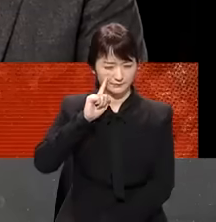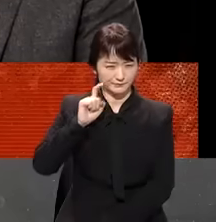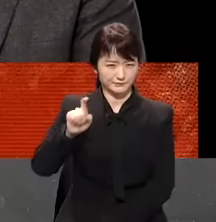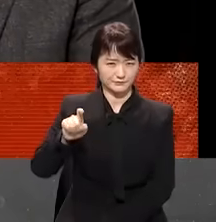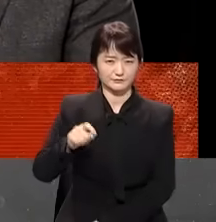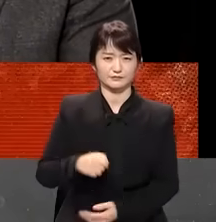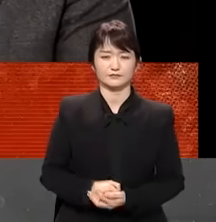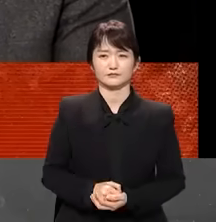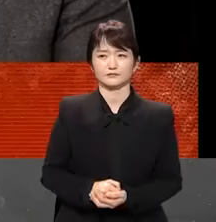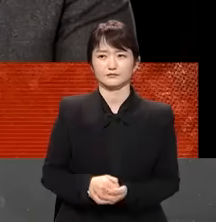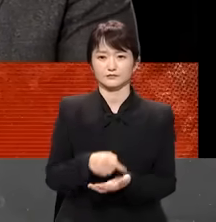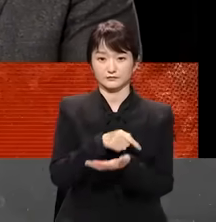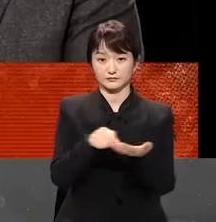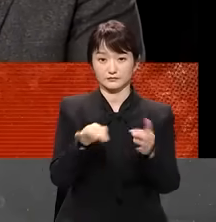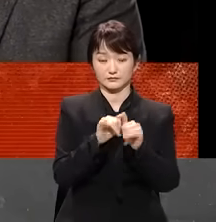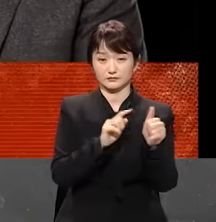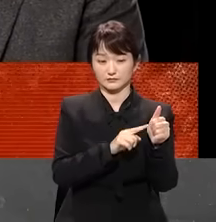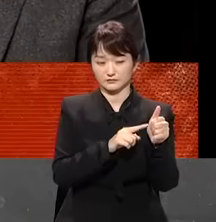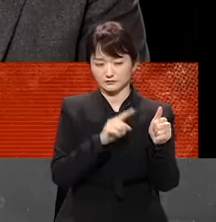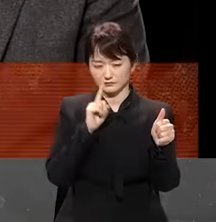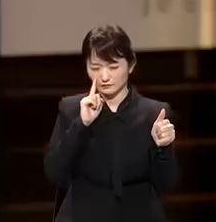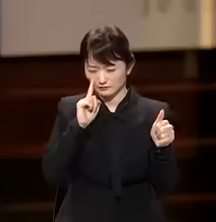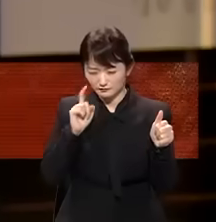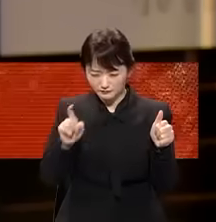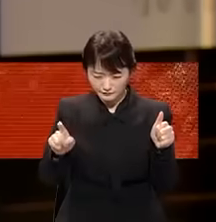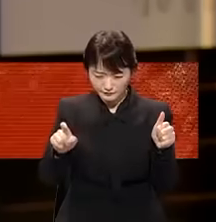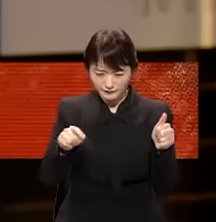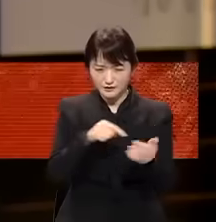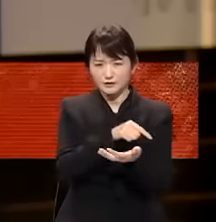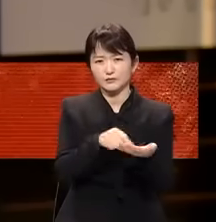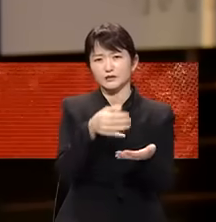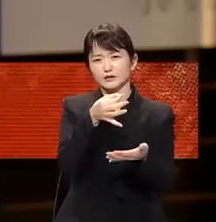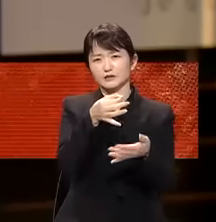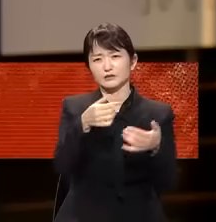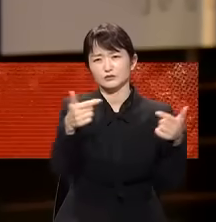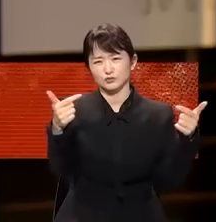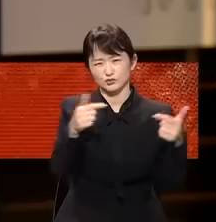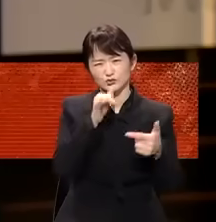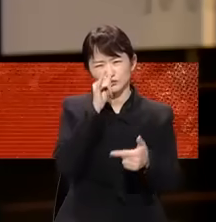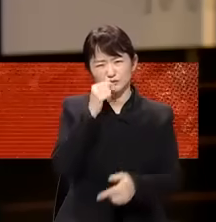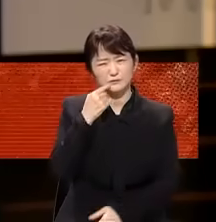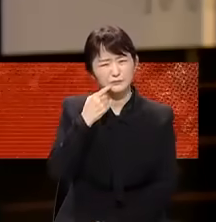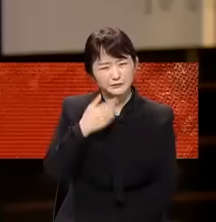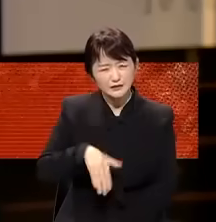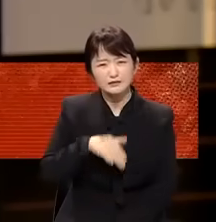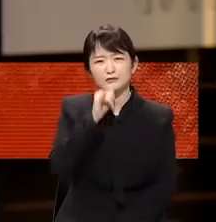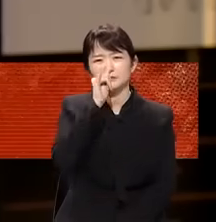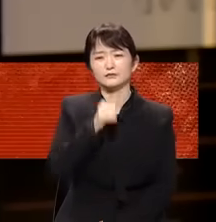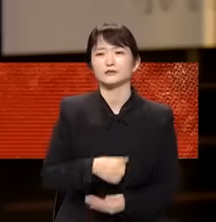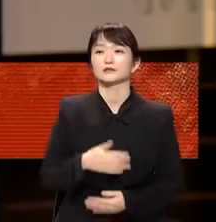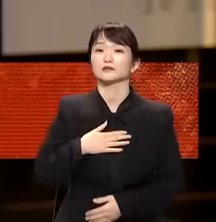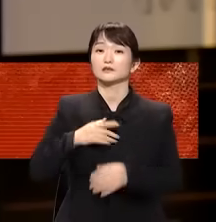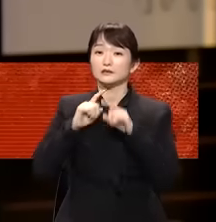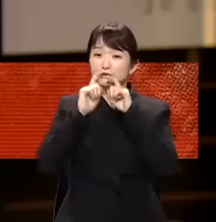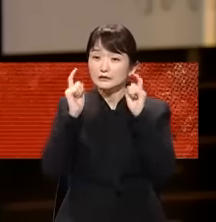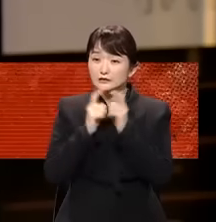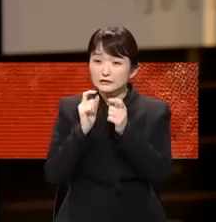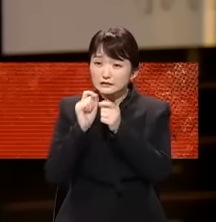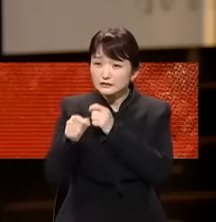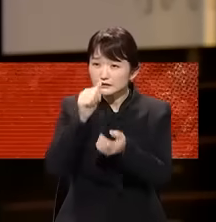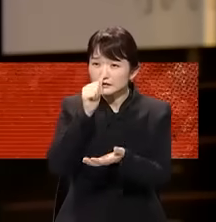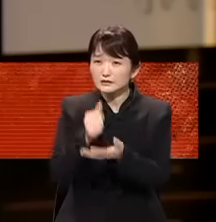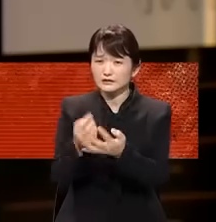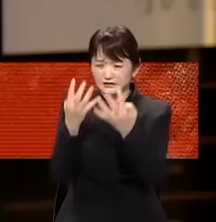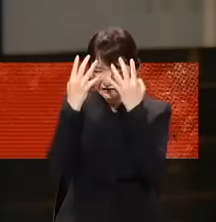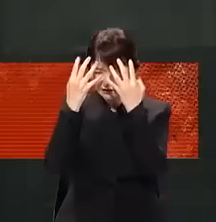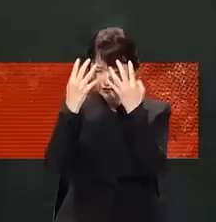이거는 피해자분이 조금 더 의심을 했었더라면 피해를 줄이 수 있었을 텐데라는 아쉬움은 있는데 저는 개인적으로 사기죄 형량이 너무